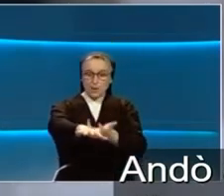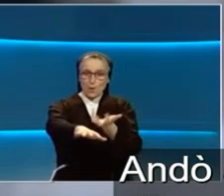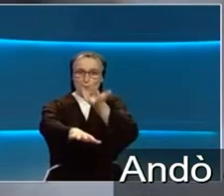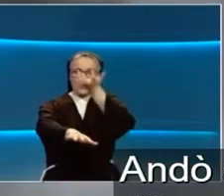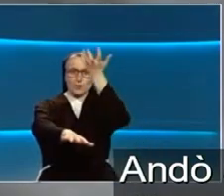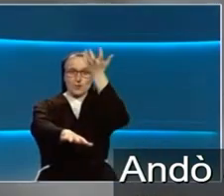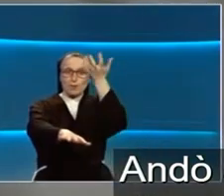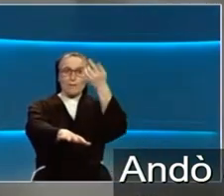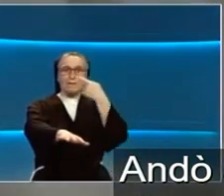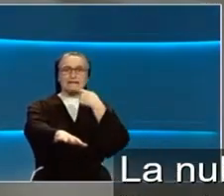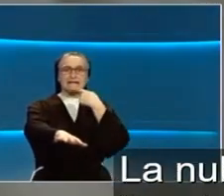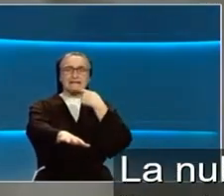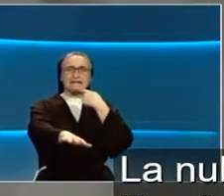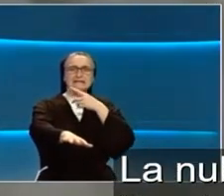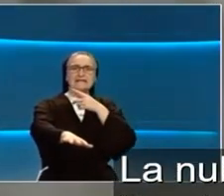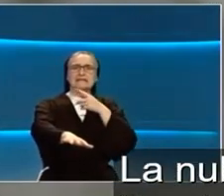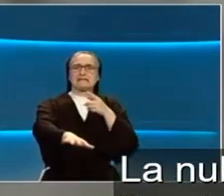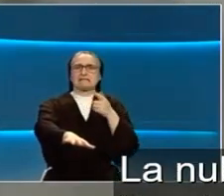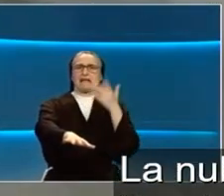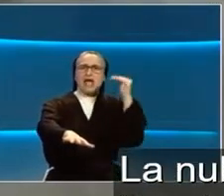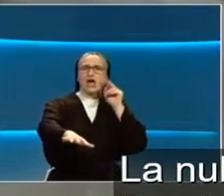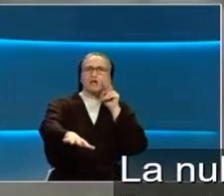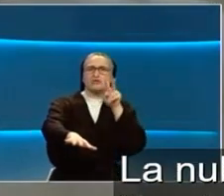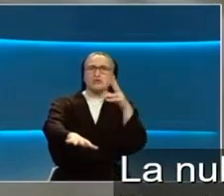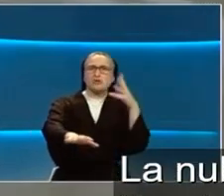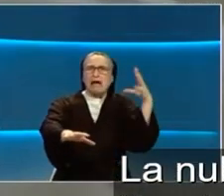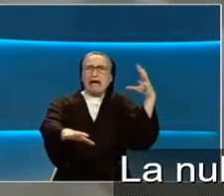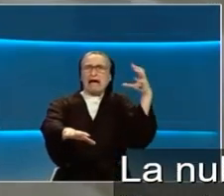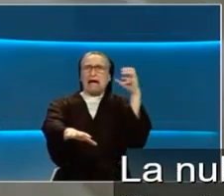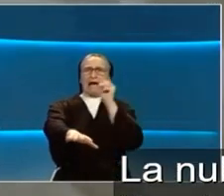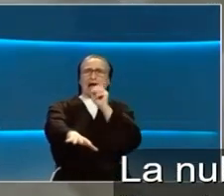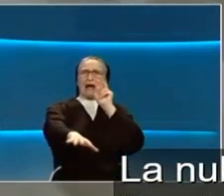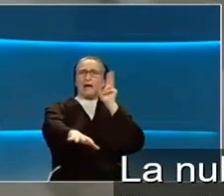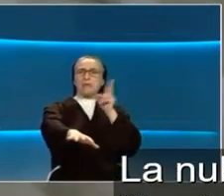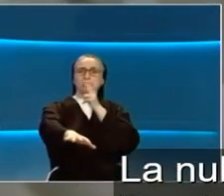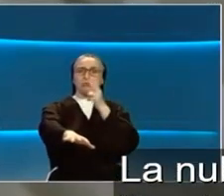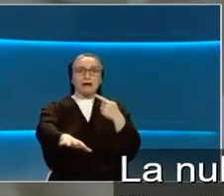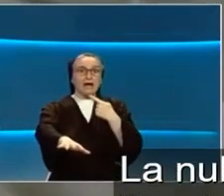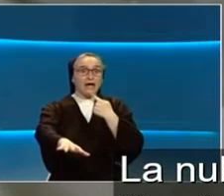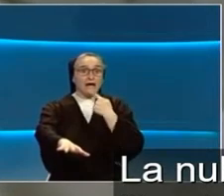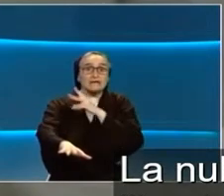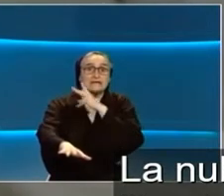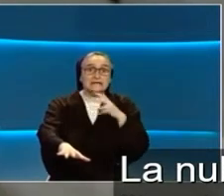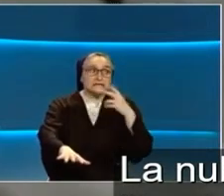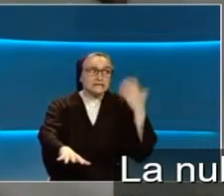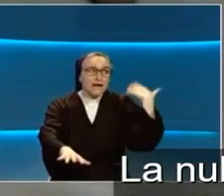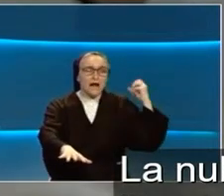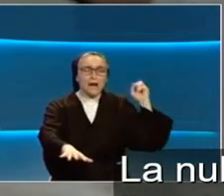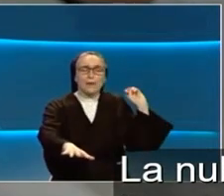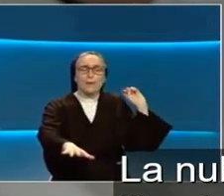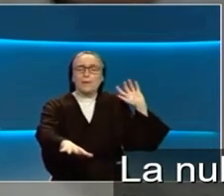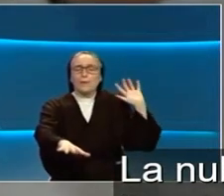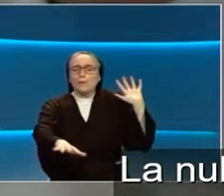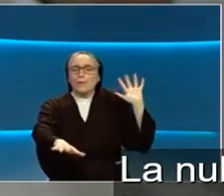La nube era tenebrosa per gli uni, mentre per gli altri illuminava la